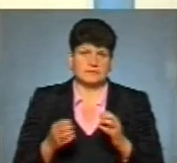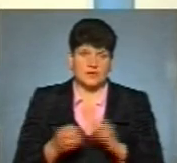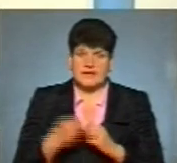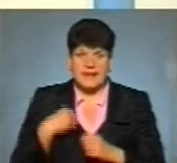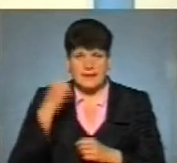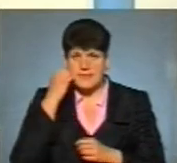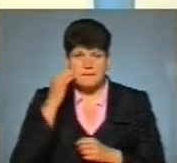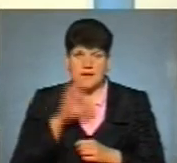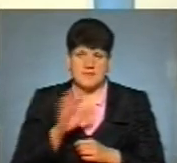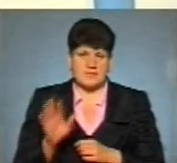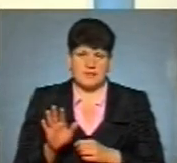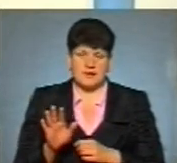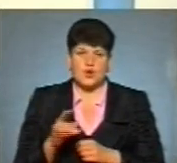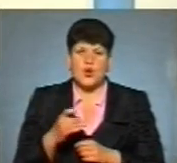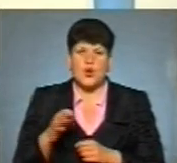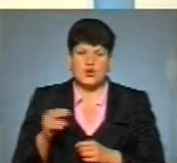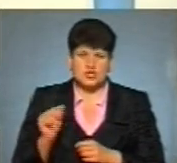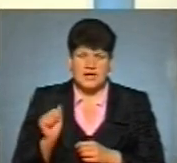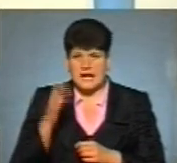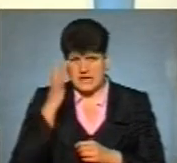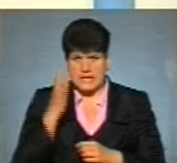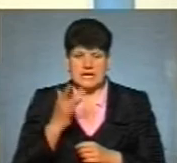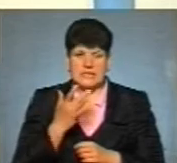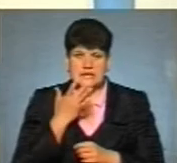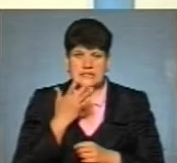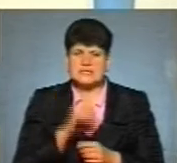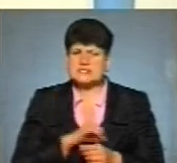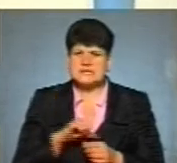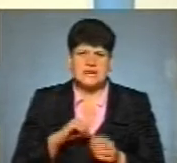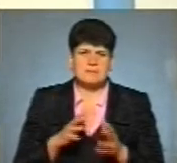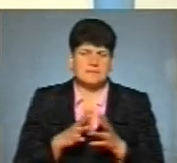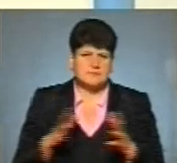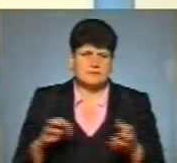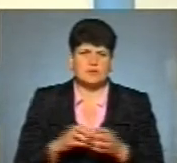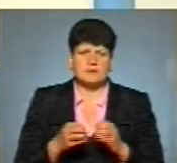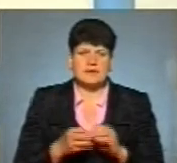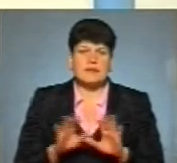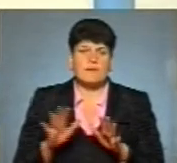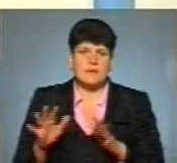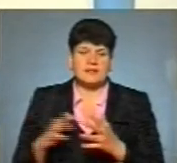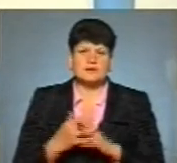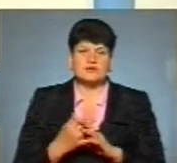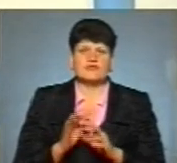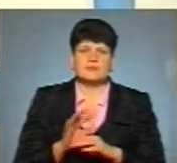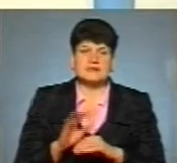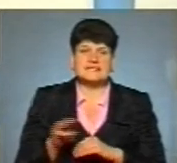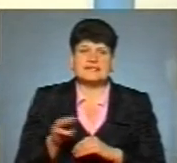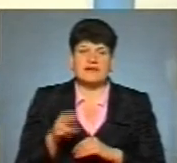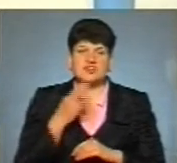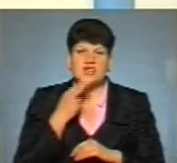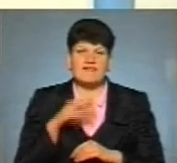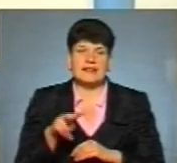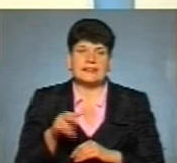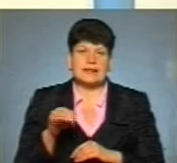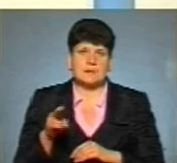не пам'ятаю, хоча літні, це найбільший критичний момент на сьогоднішній день для аграрії, це от травень, червень,